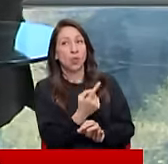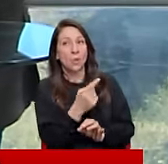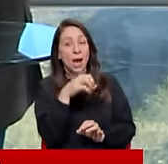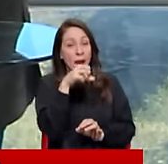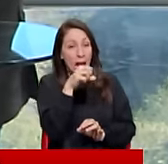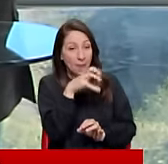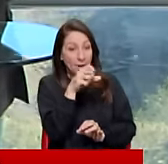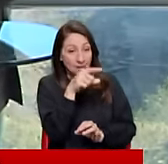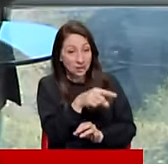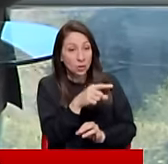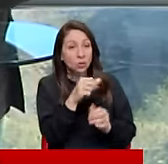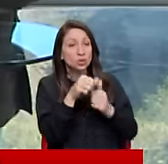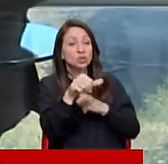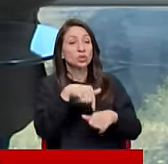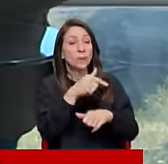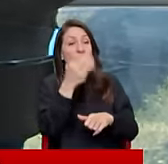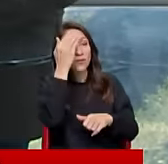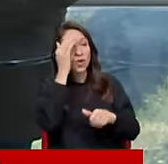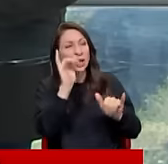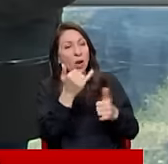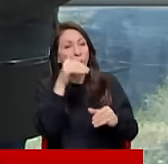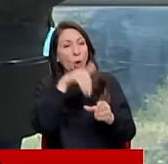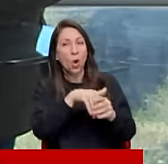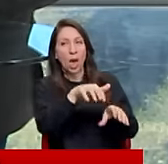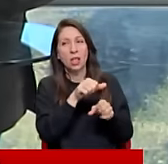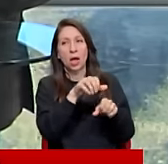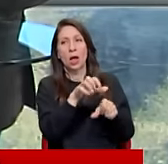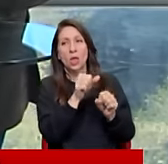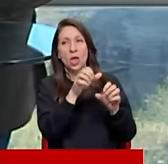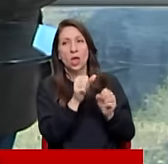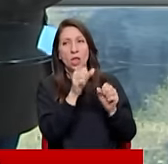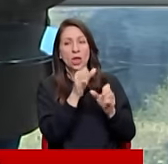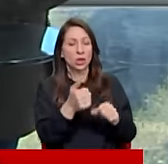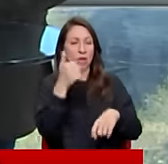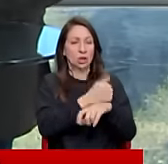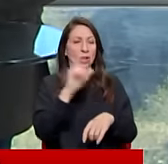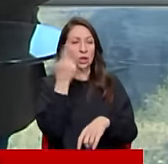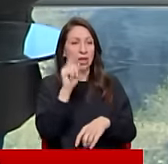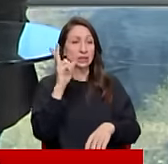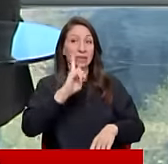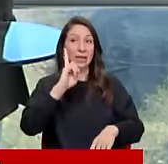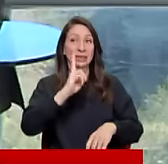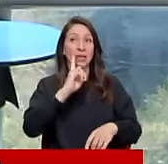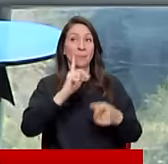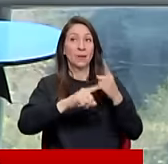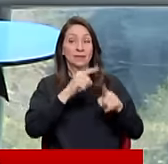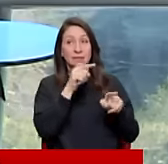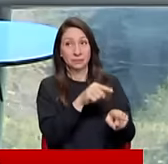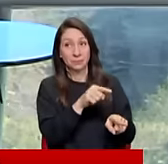AK Parti uzun zamandır yoksullardan oy alıp iktidara gelen zenginlerin